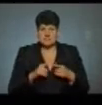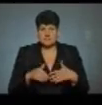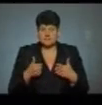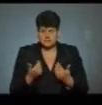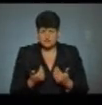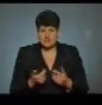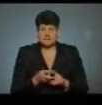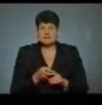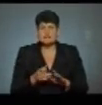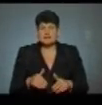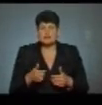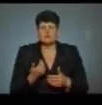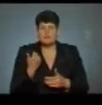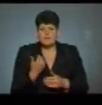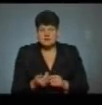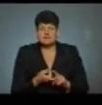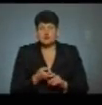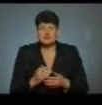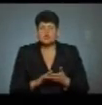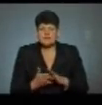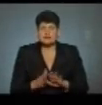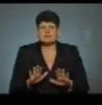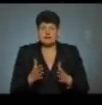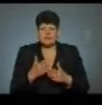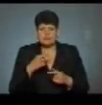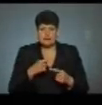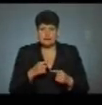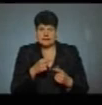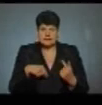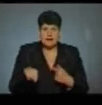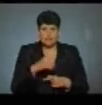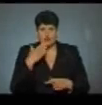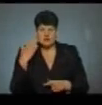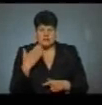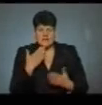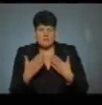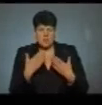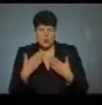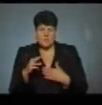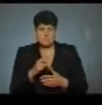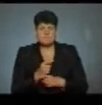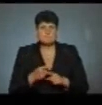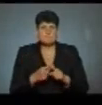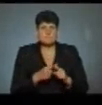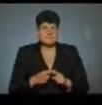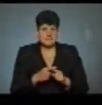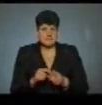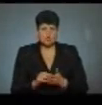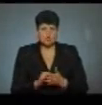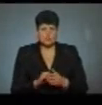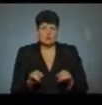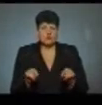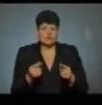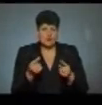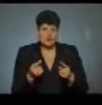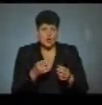вас у зв'язку з ситуацією, що склалася навколо останніх переговорів в Мінську та документу про створення так